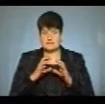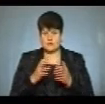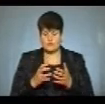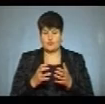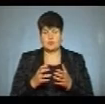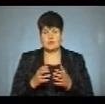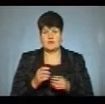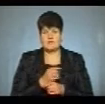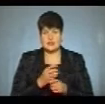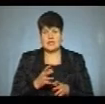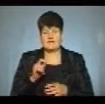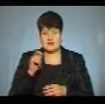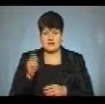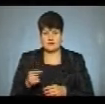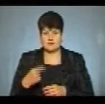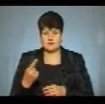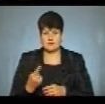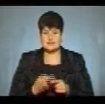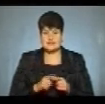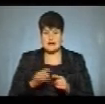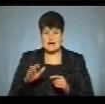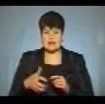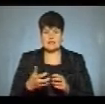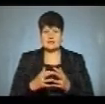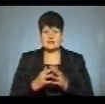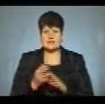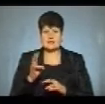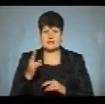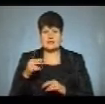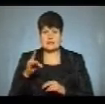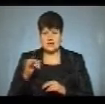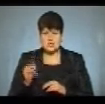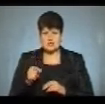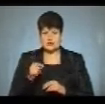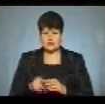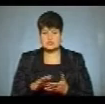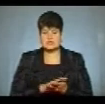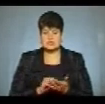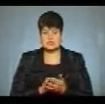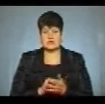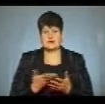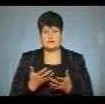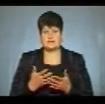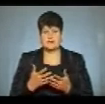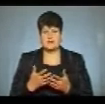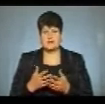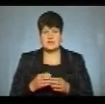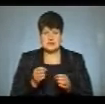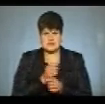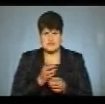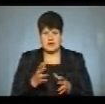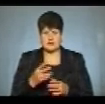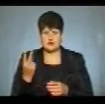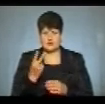цього року. Це кар'єр біля села Надрічне. Тут знешкодили знайдені снаряди часів Другої світової війни.